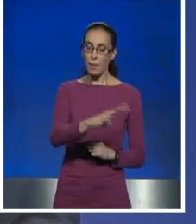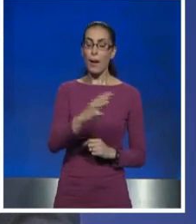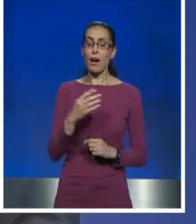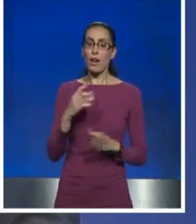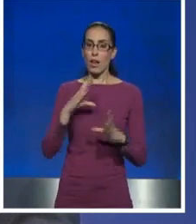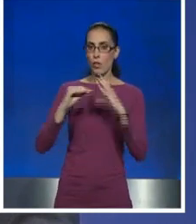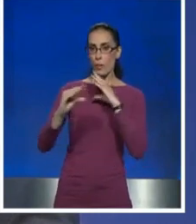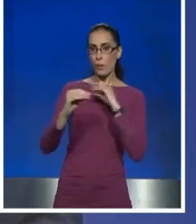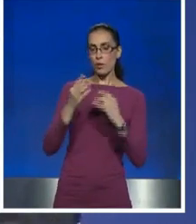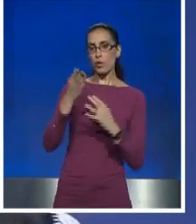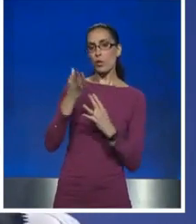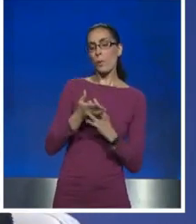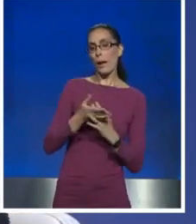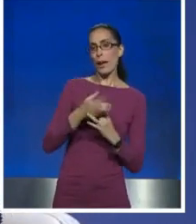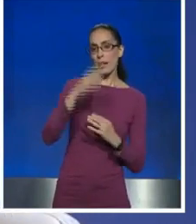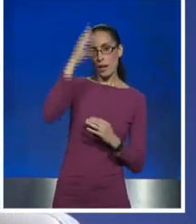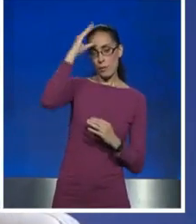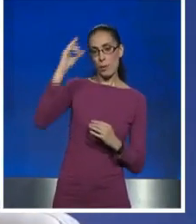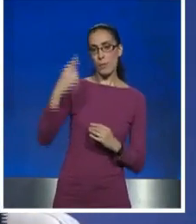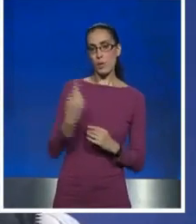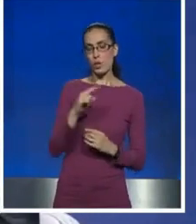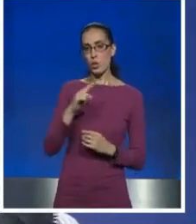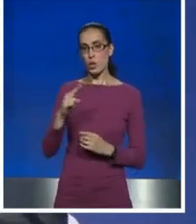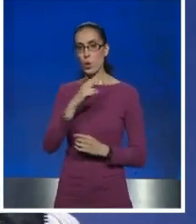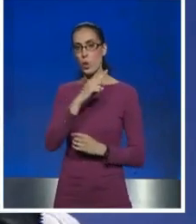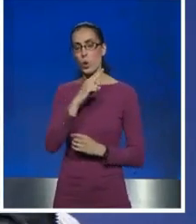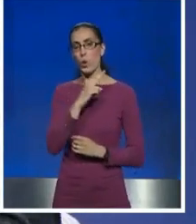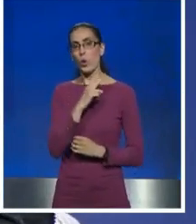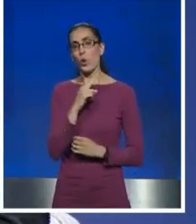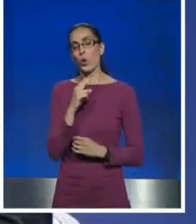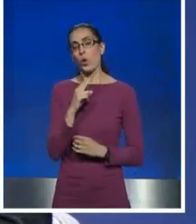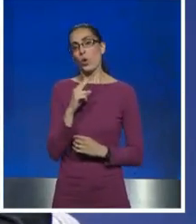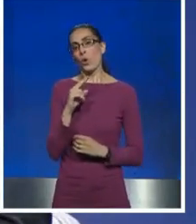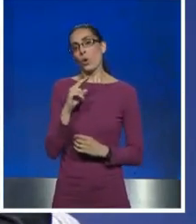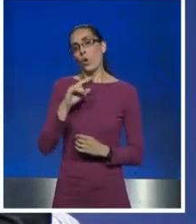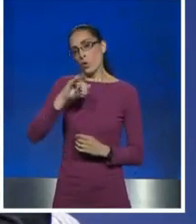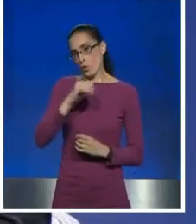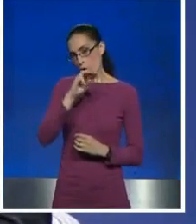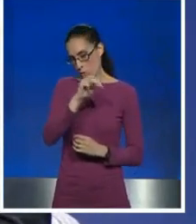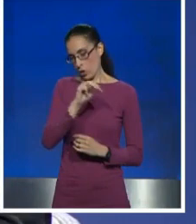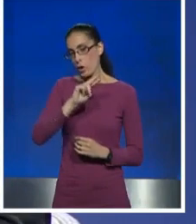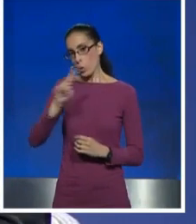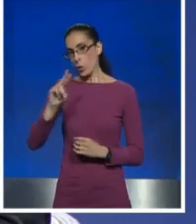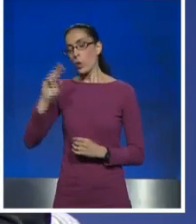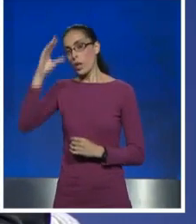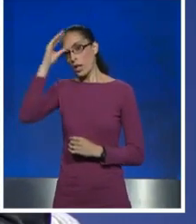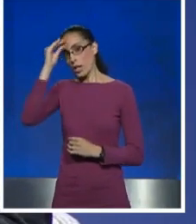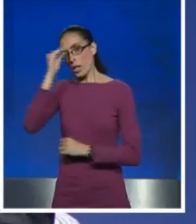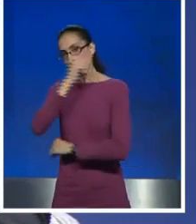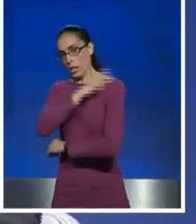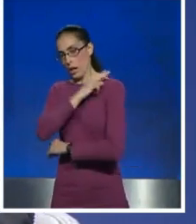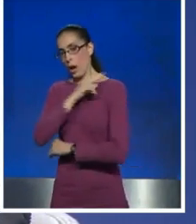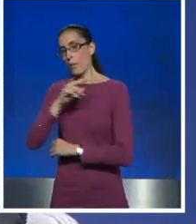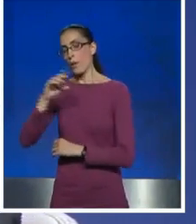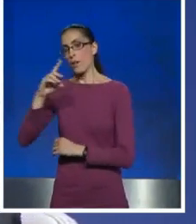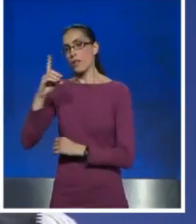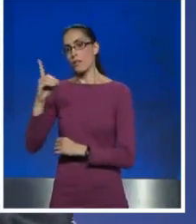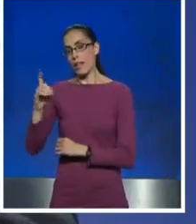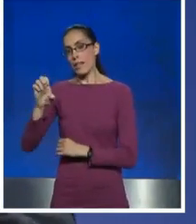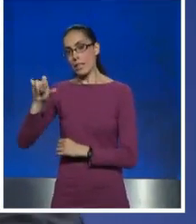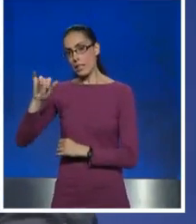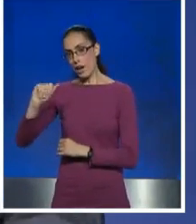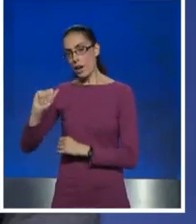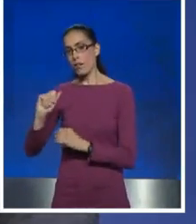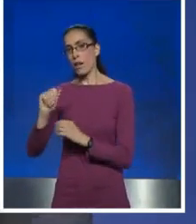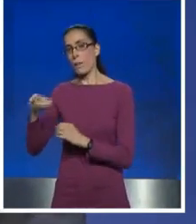dibattitu bejn il-Prim Ministru u mexxej tal-Partit Laburista Dr. Joseph Muscat u l-Kap tal-Oppożizzjoni u Kap tal-Partit Nazzjonalista Dr. Adrian